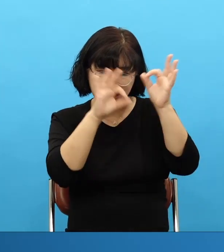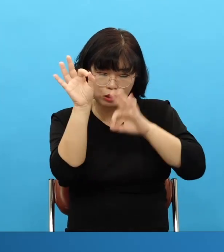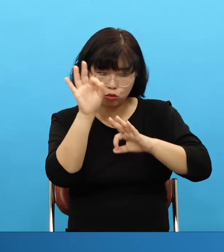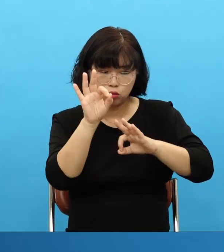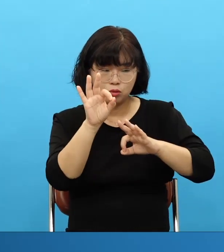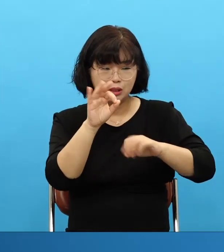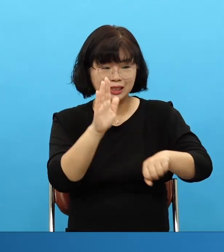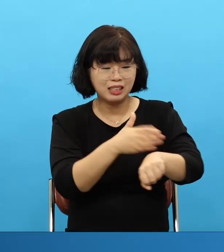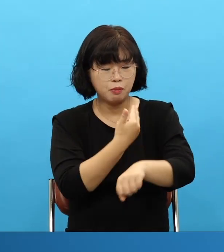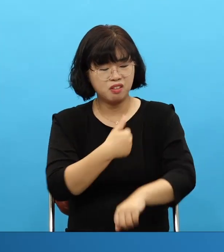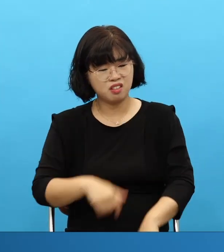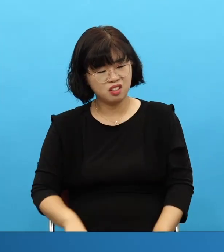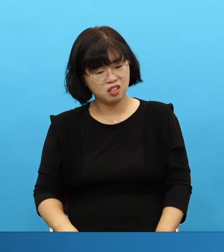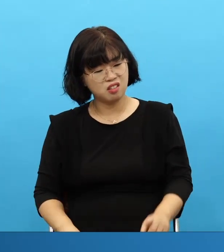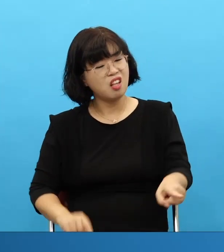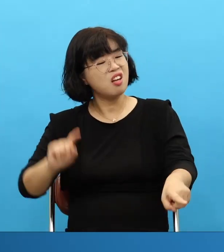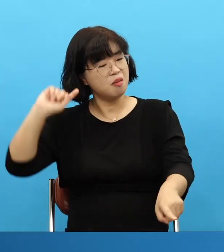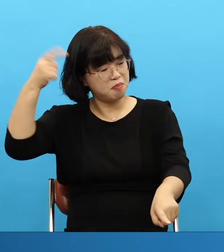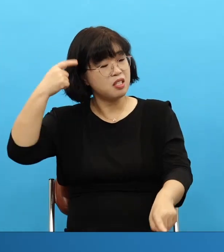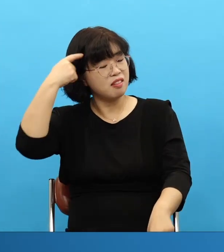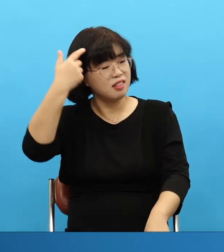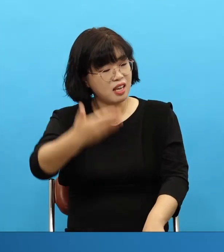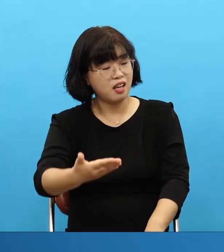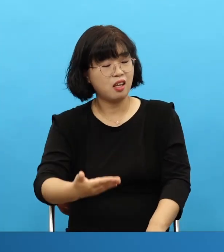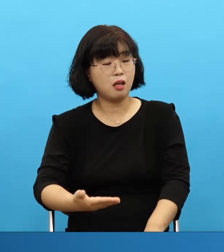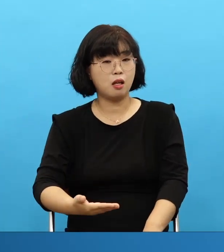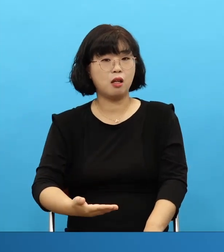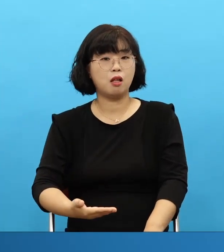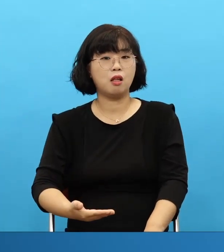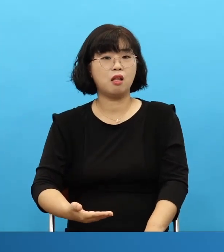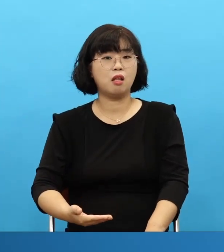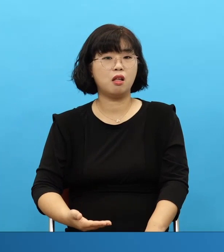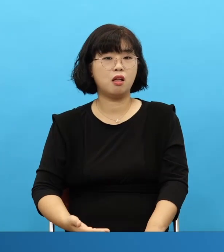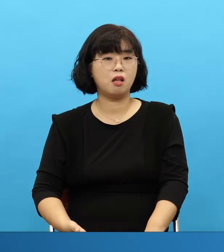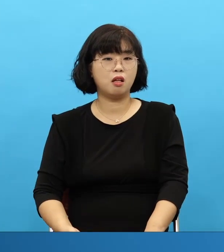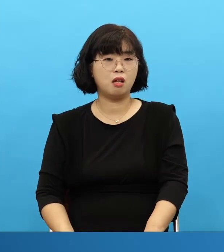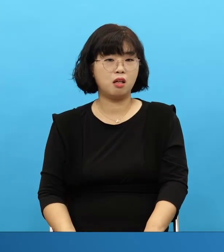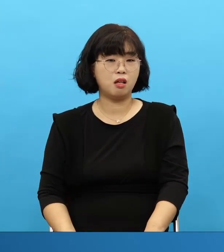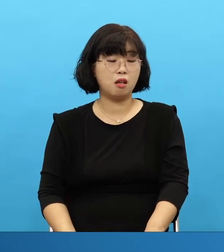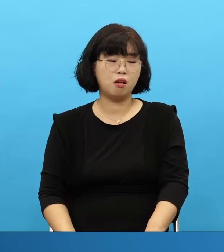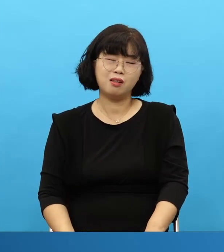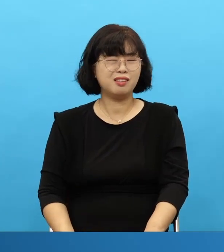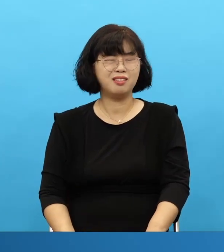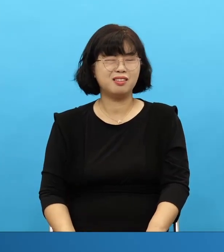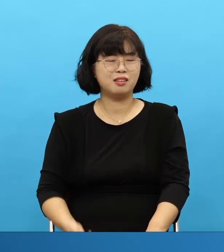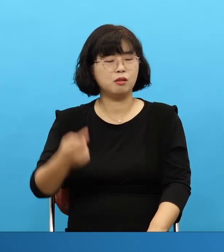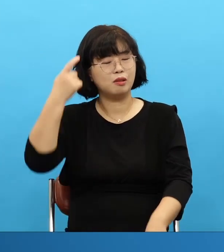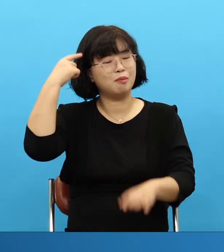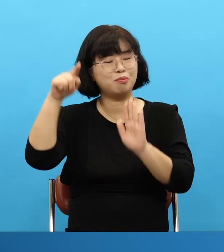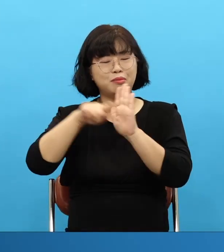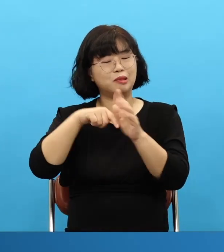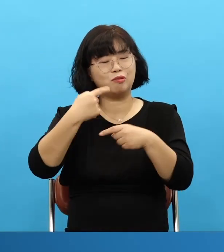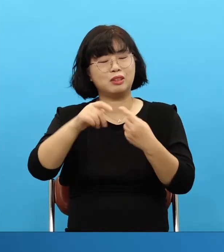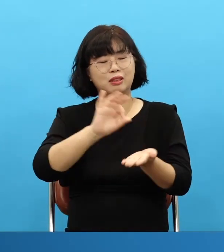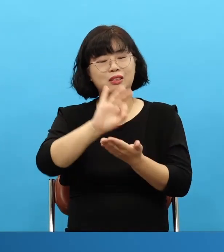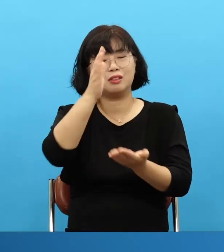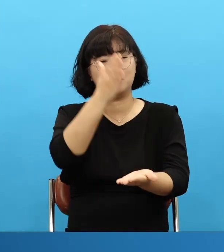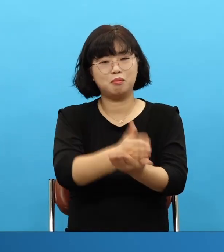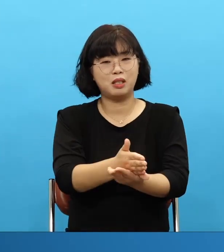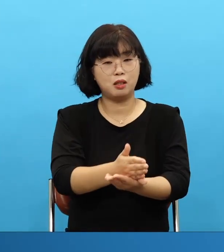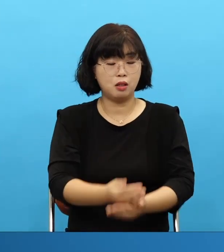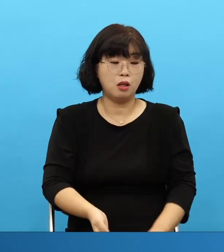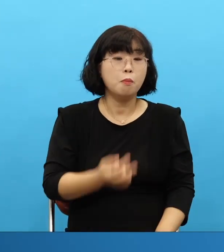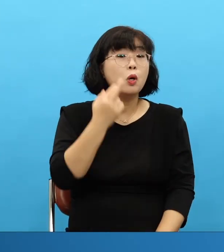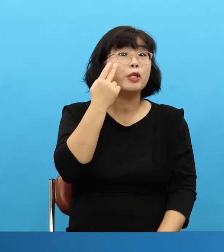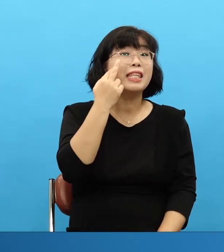very harsh when you think about it. 영어는 새가 노래한다는데 우리는 새가 운다 이라고 그래요. Because, for 좀 우리나라 example, 말이 그래요.